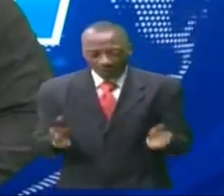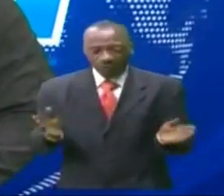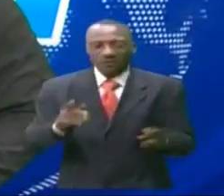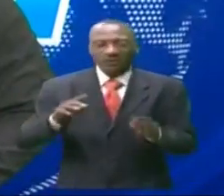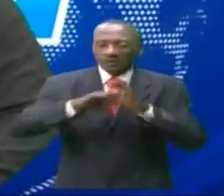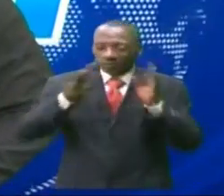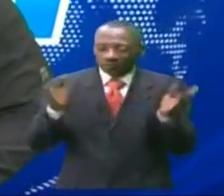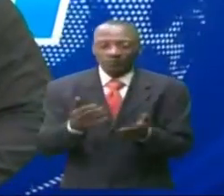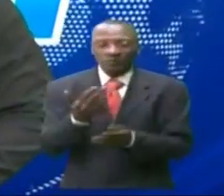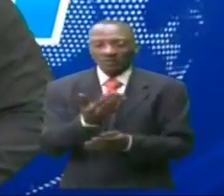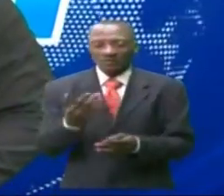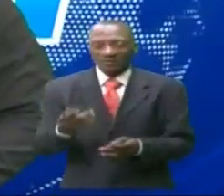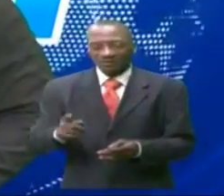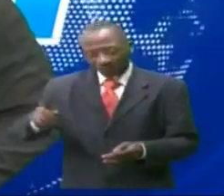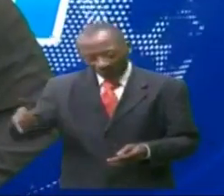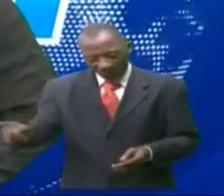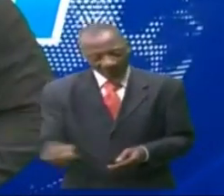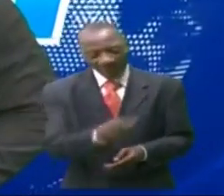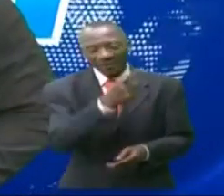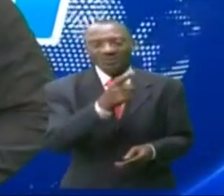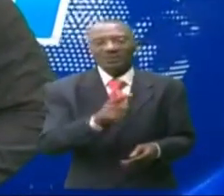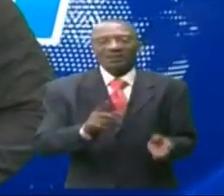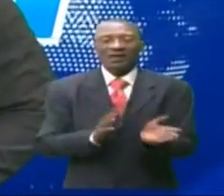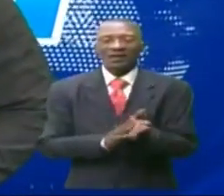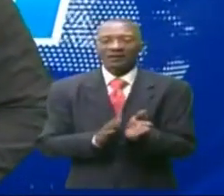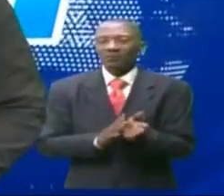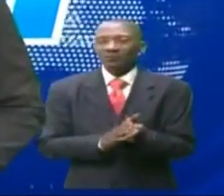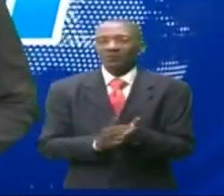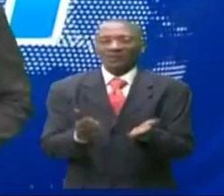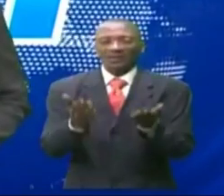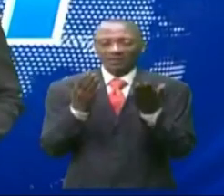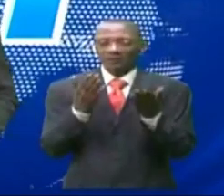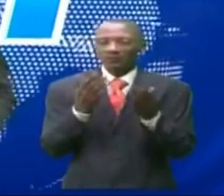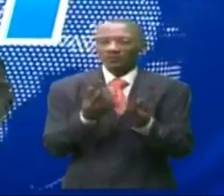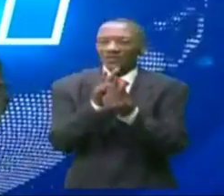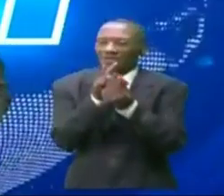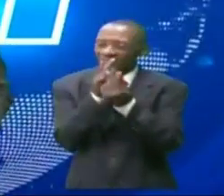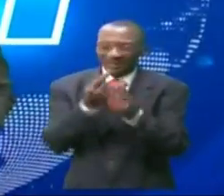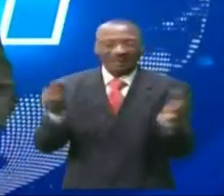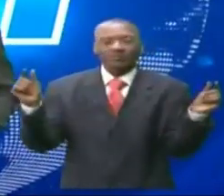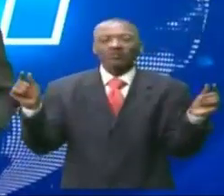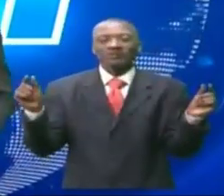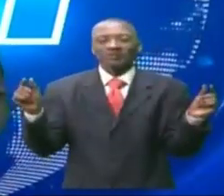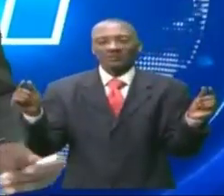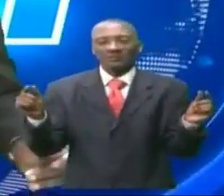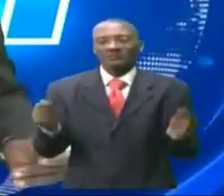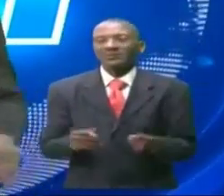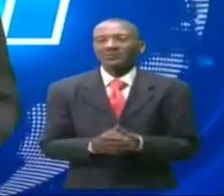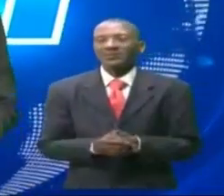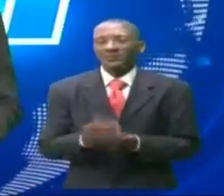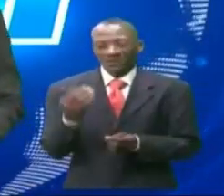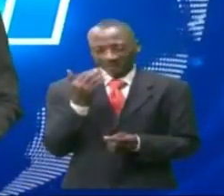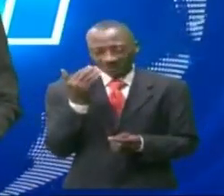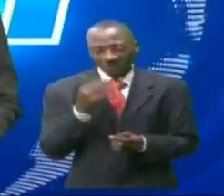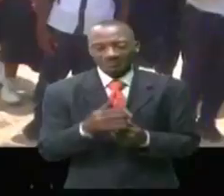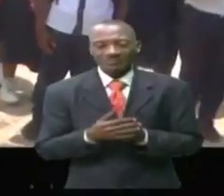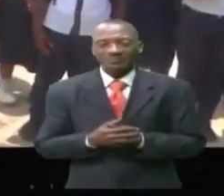enfants doivent aller à l'école pour l'avenir du pays, estime le vice-gouverneur de province lors du lancement de cette campagne à l'Athénée